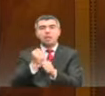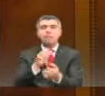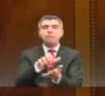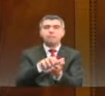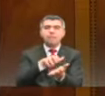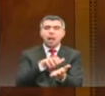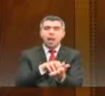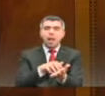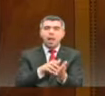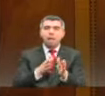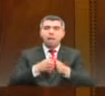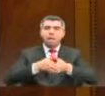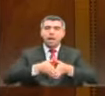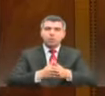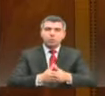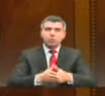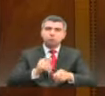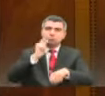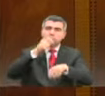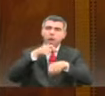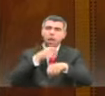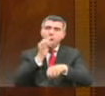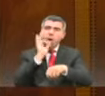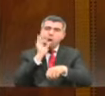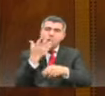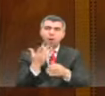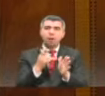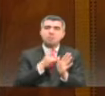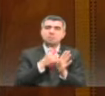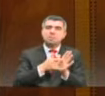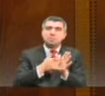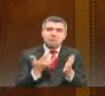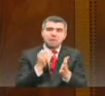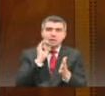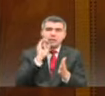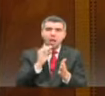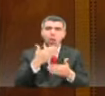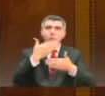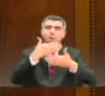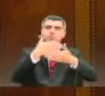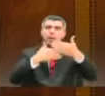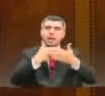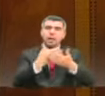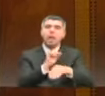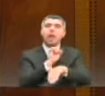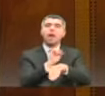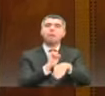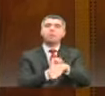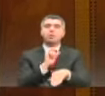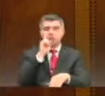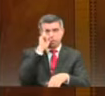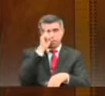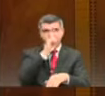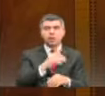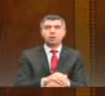الفلاحين والبحارة والصناع التقليديين ومهني النقل وعمال البناء وغيرهم في مرحلة ثانية مع